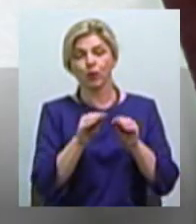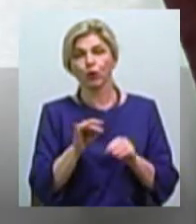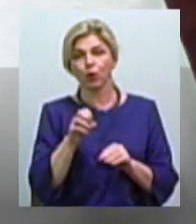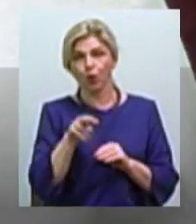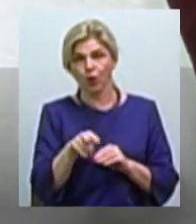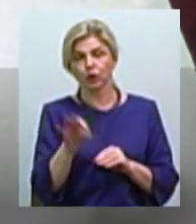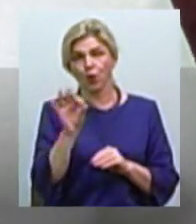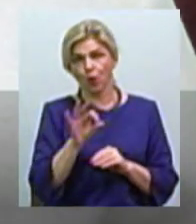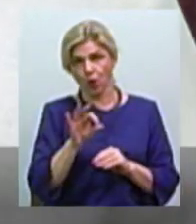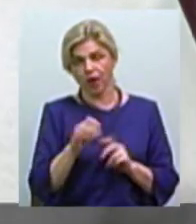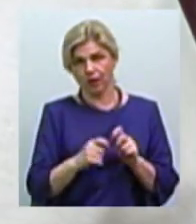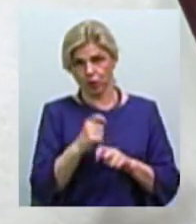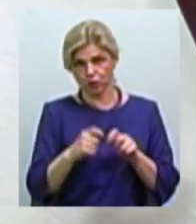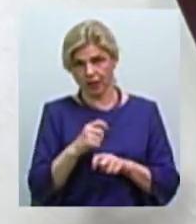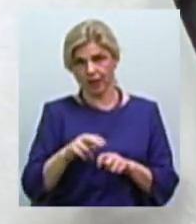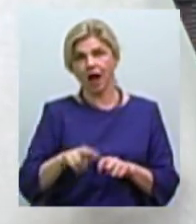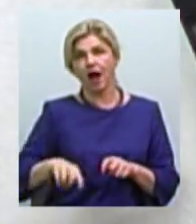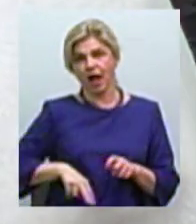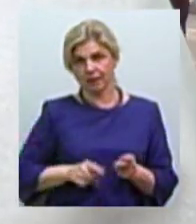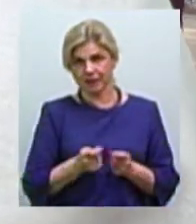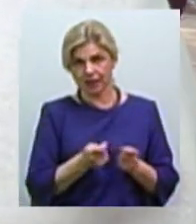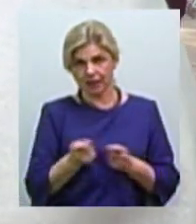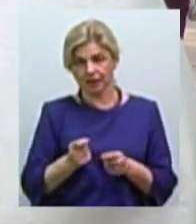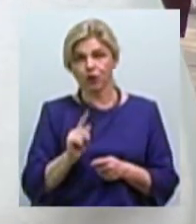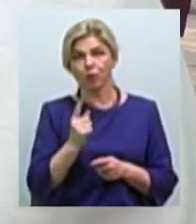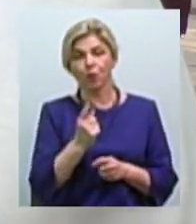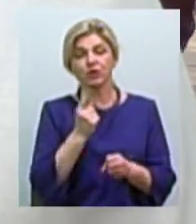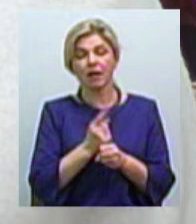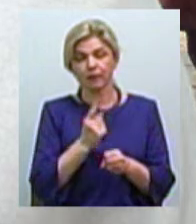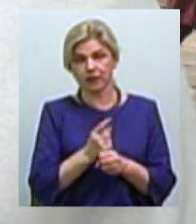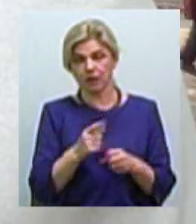про адміністративні правопорушення, тому що стихійна торгівля – це є